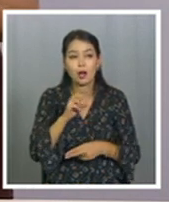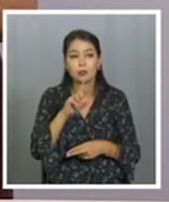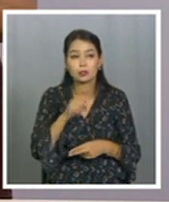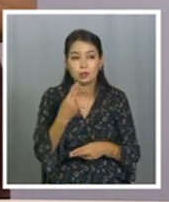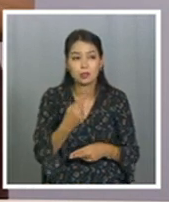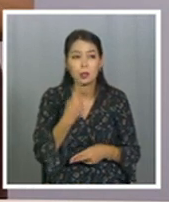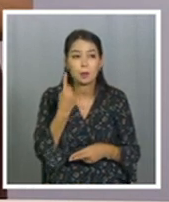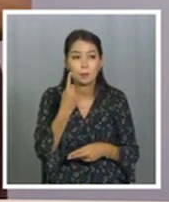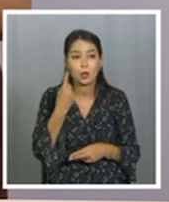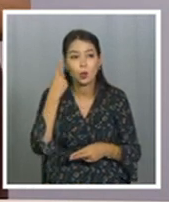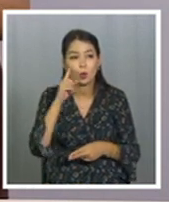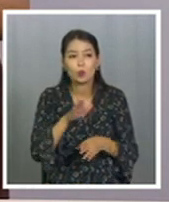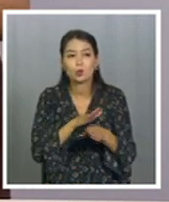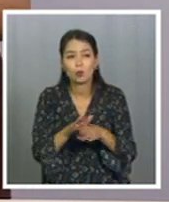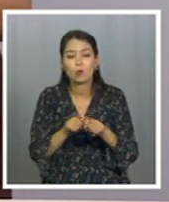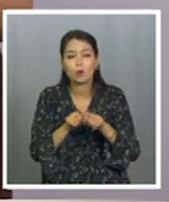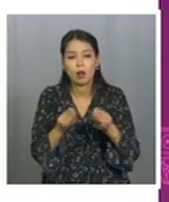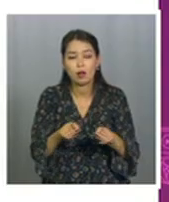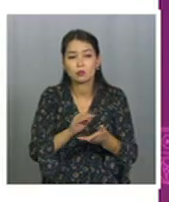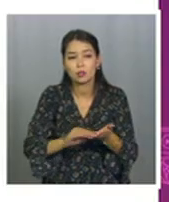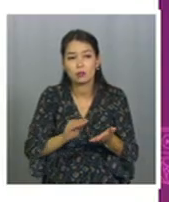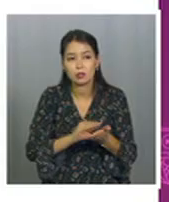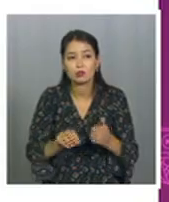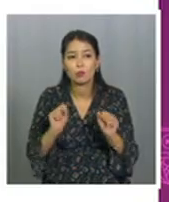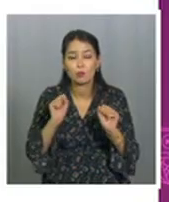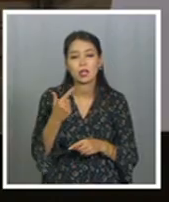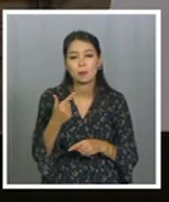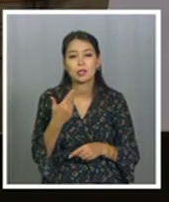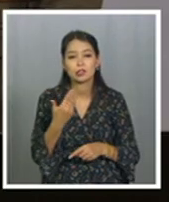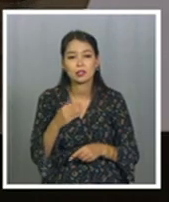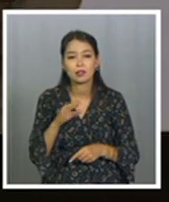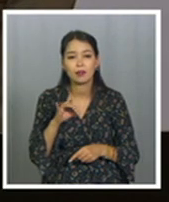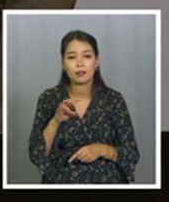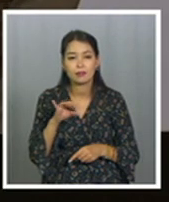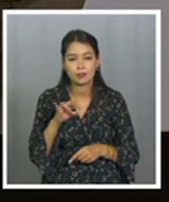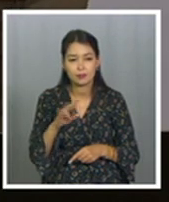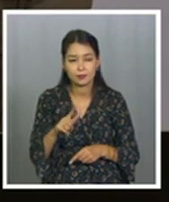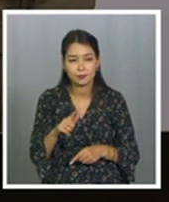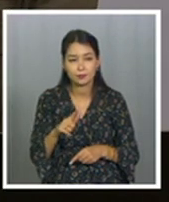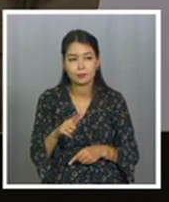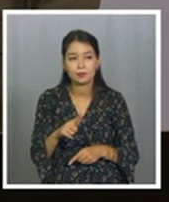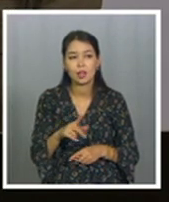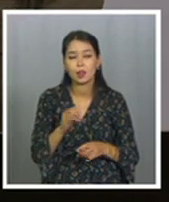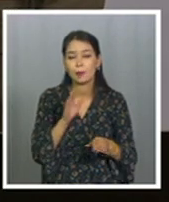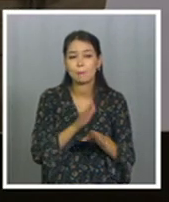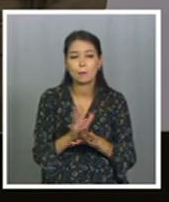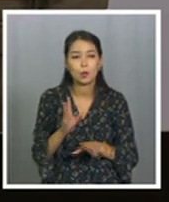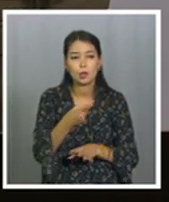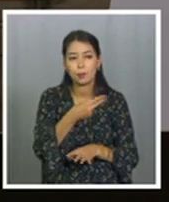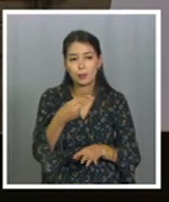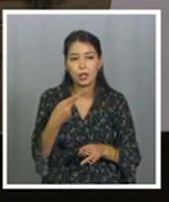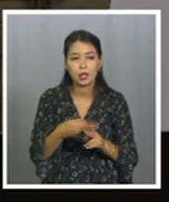ой толықтай ашып жазылатын мәтін бөлігі. Әр абзац аңдат... Неполные предложения – это